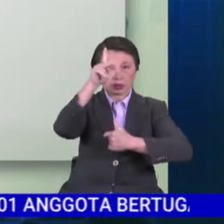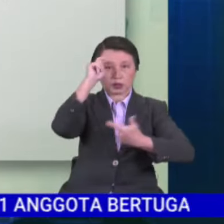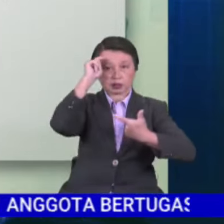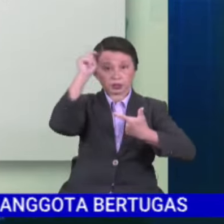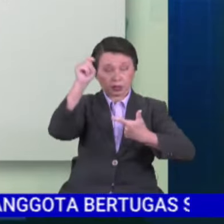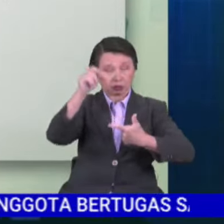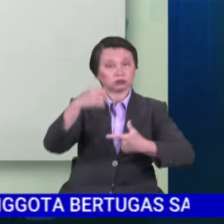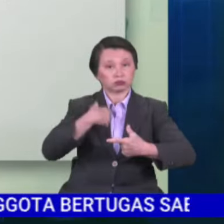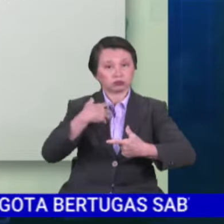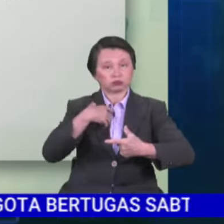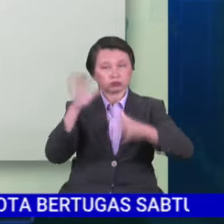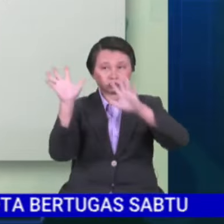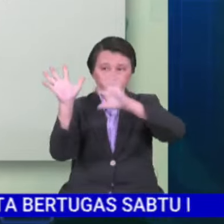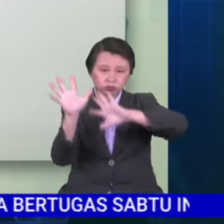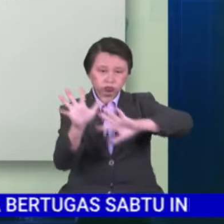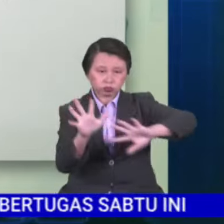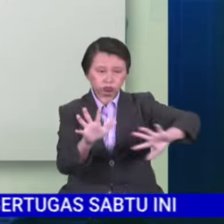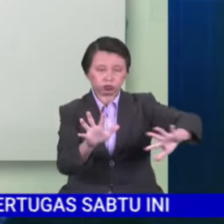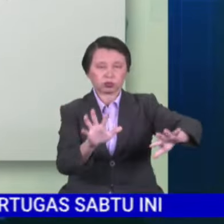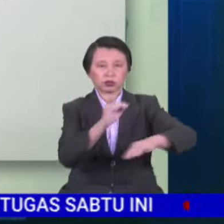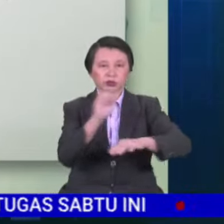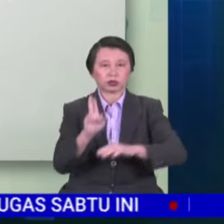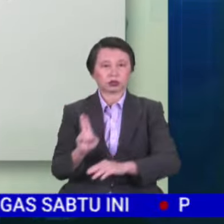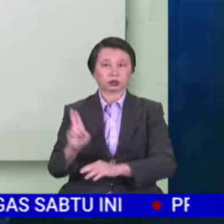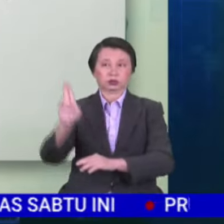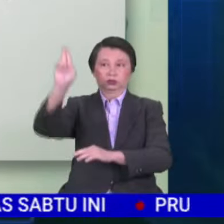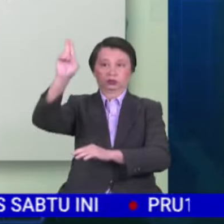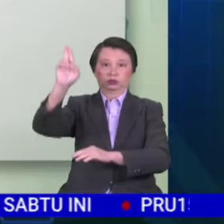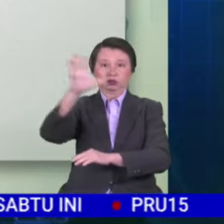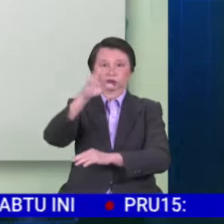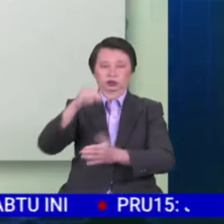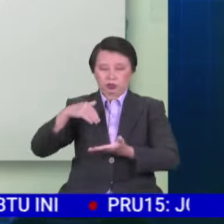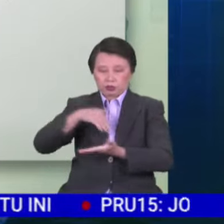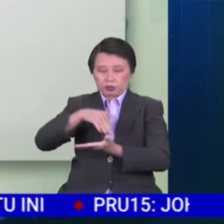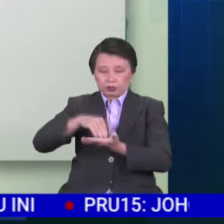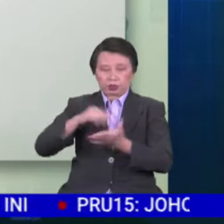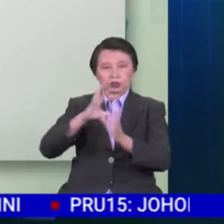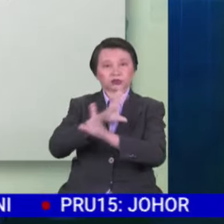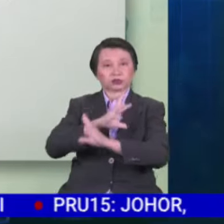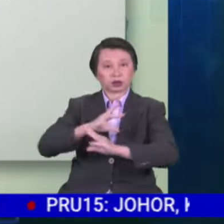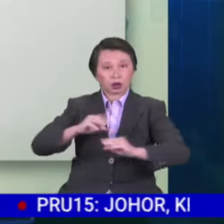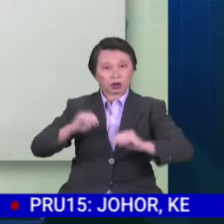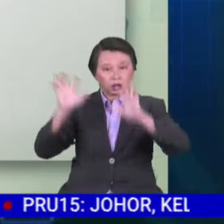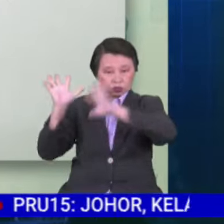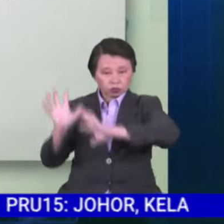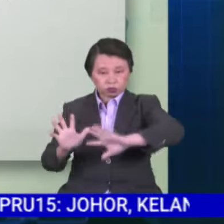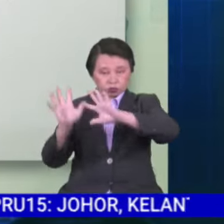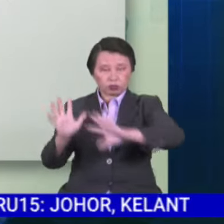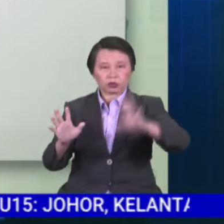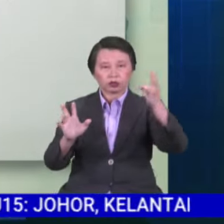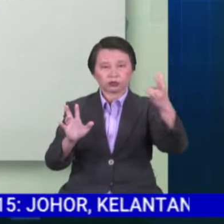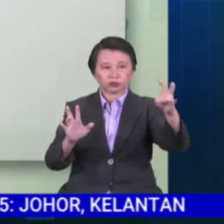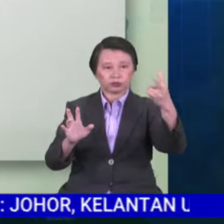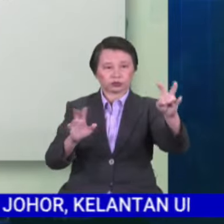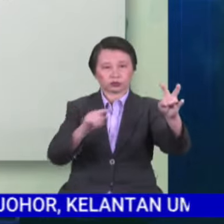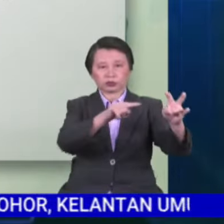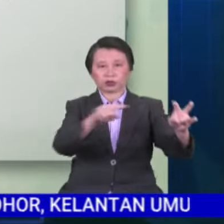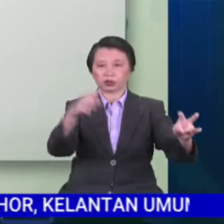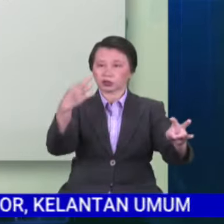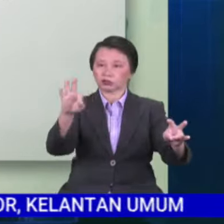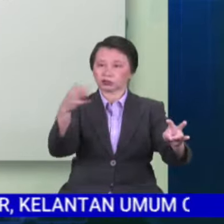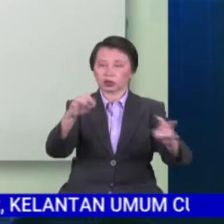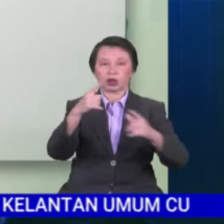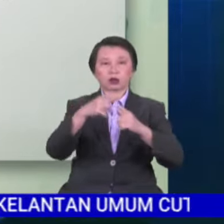juga Terengganu serta melibatkan bahagian utara dan juga tengah negeri Sarawak pada 17 sehingga 19 November